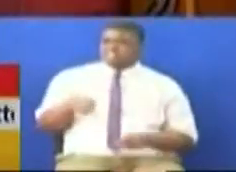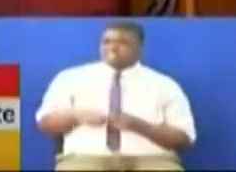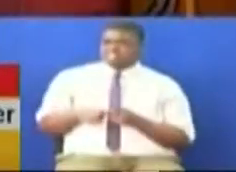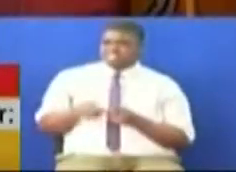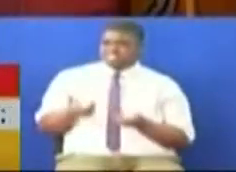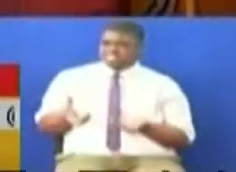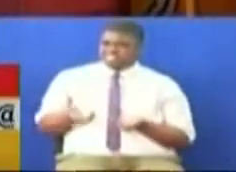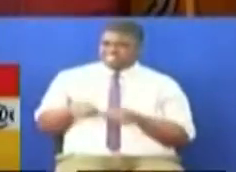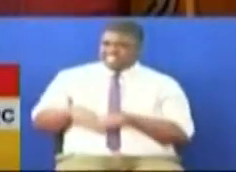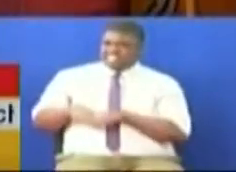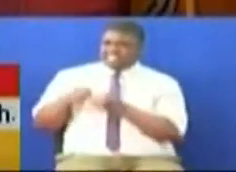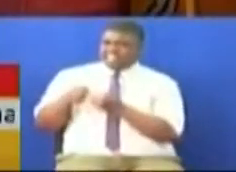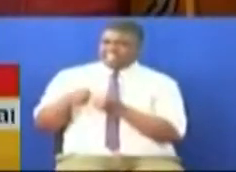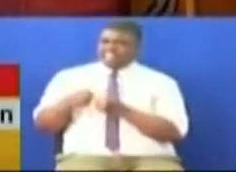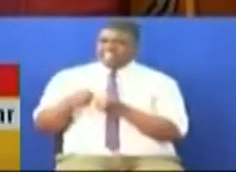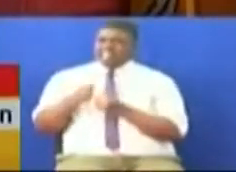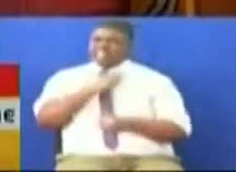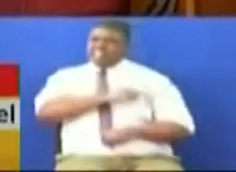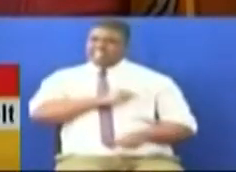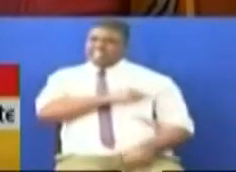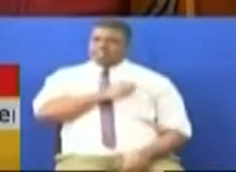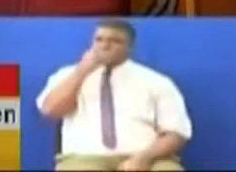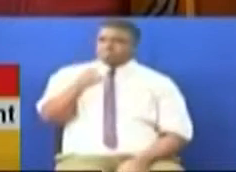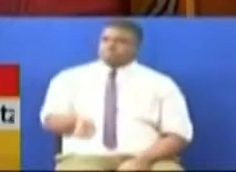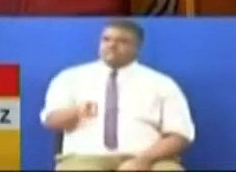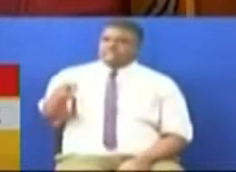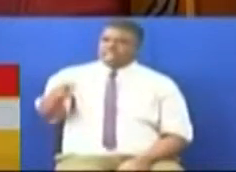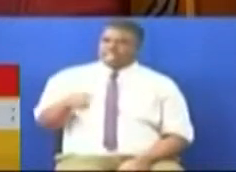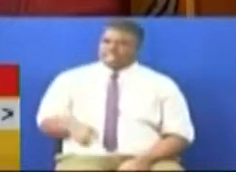hii. Nimeona kwenye kamati, kwenye taarifa ya kamati